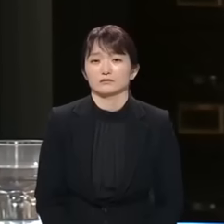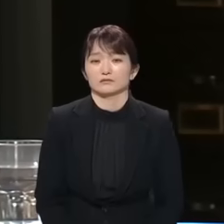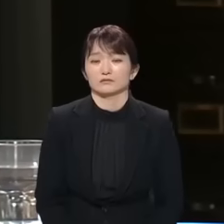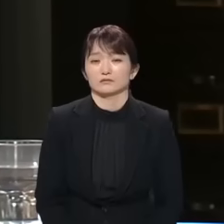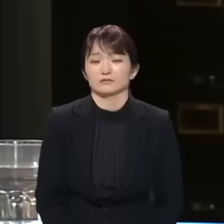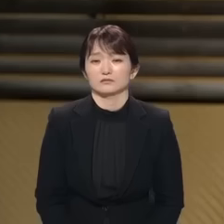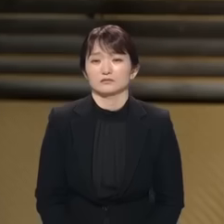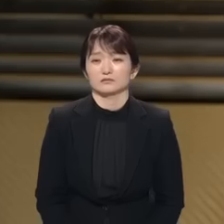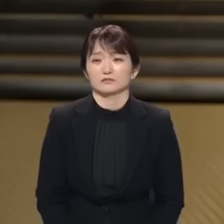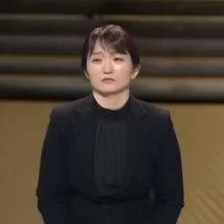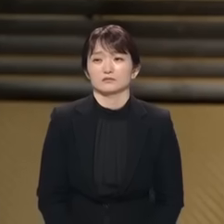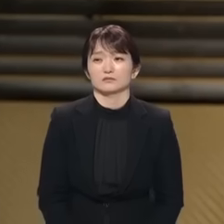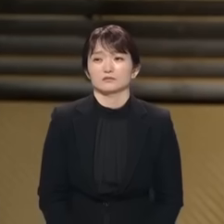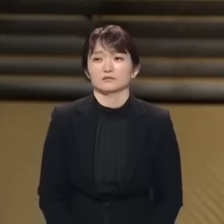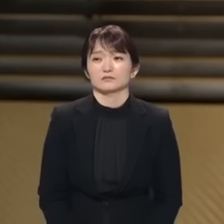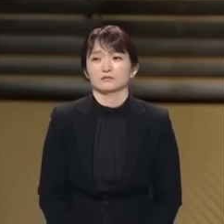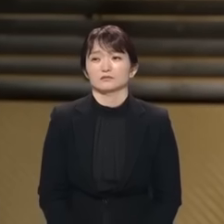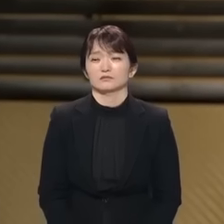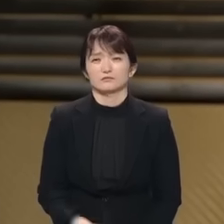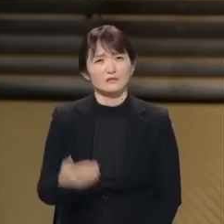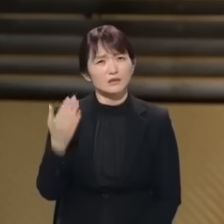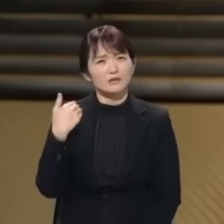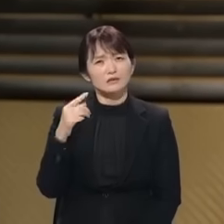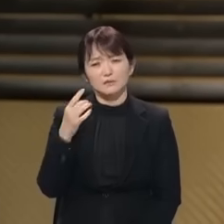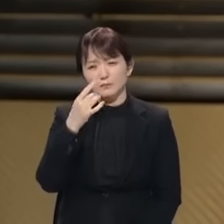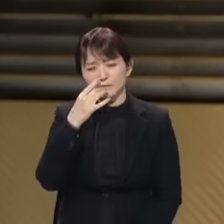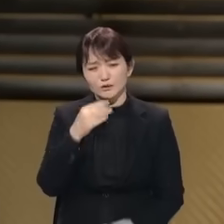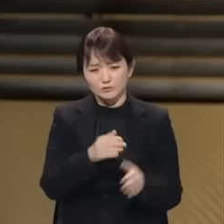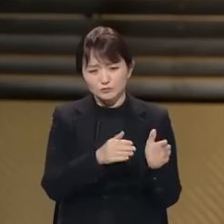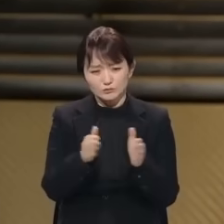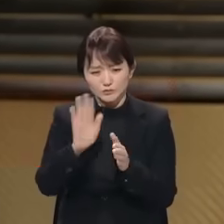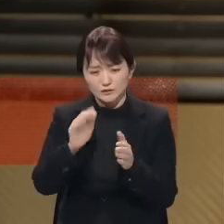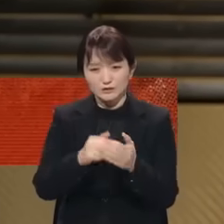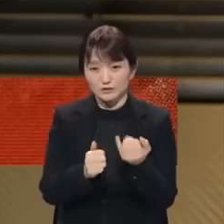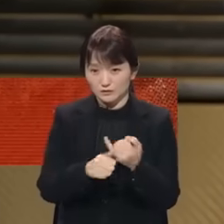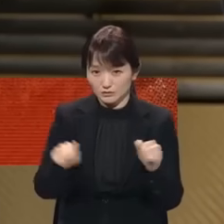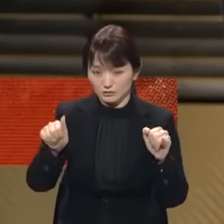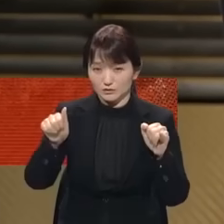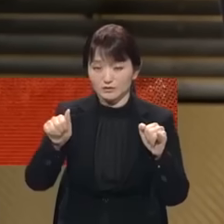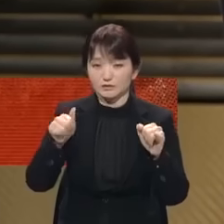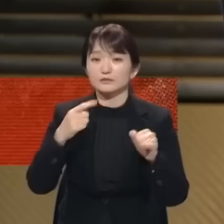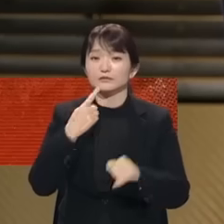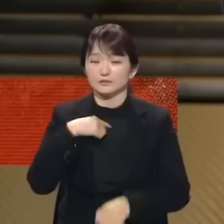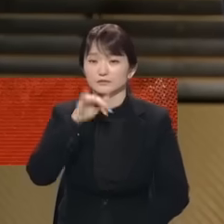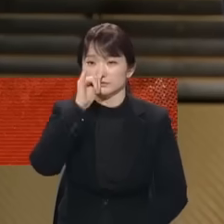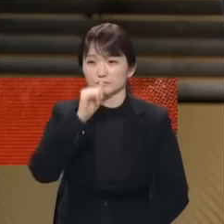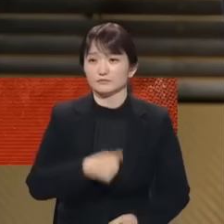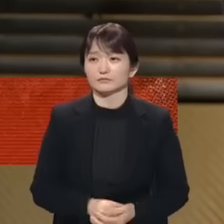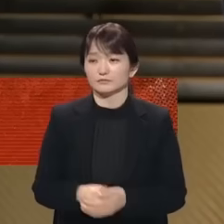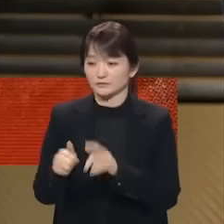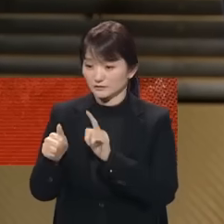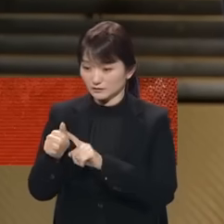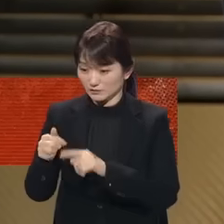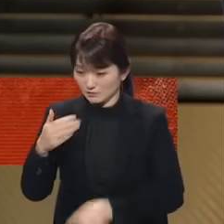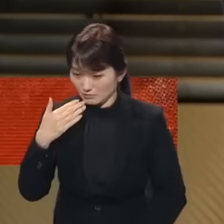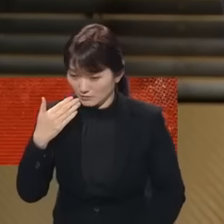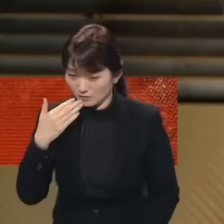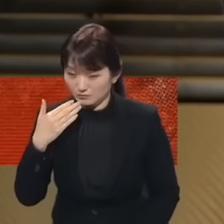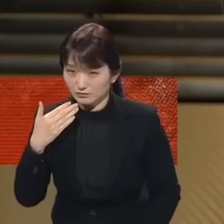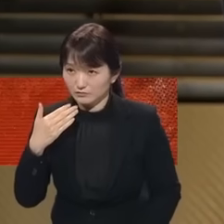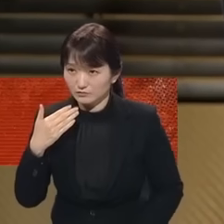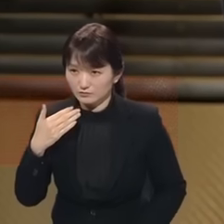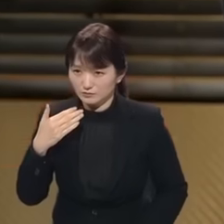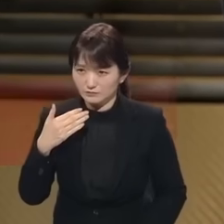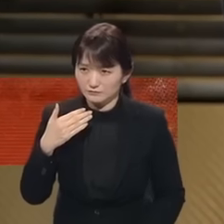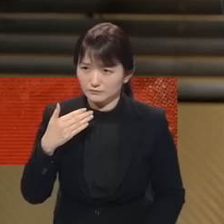예네 자 보면 예전에도 밥안 처해 줘 가지고 뭐이 했다고 그런 얘기를 하긴 했었는데이 사람 먹는 거에 엄청 좀